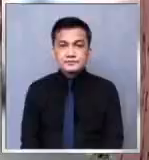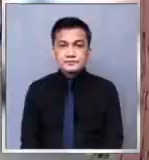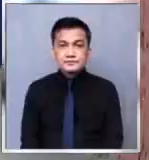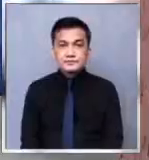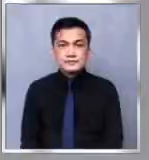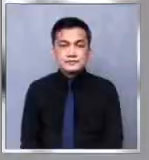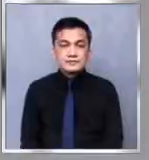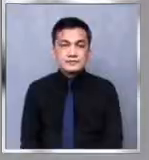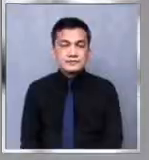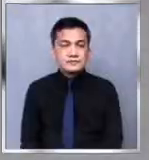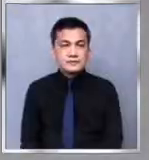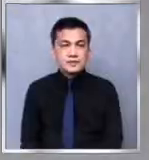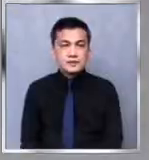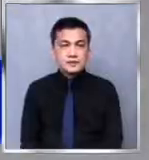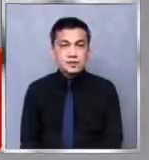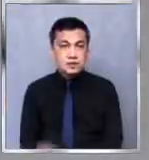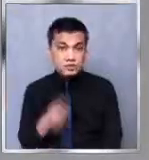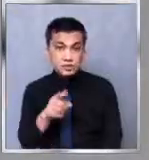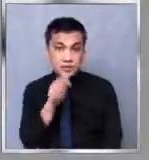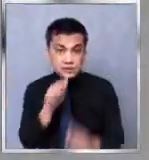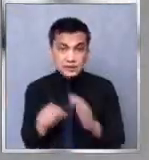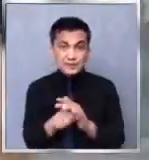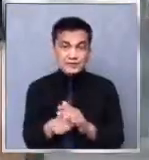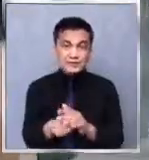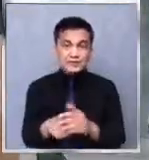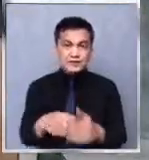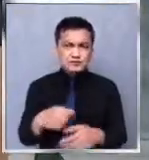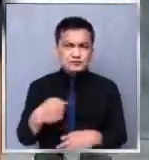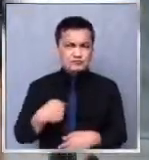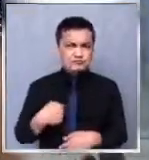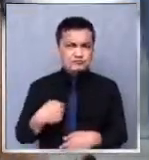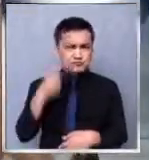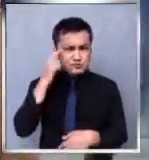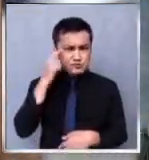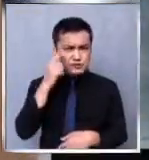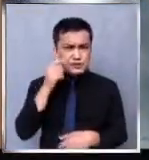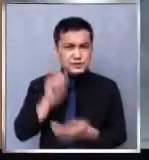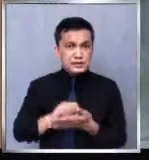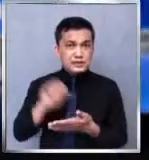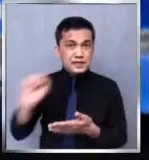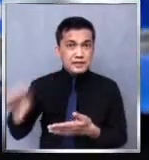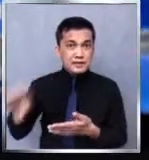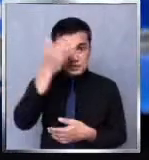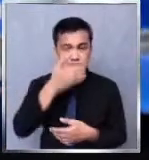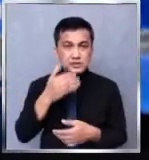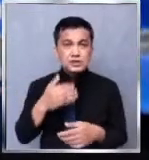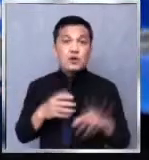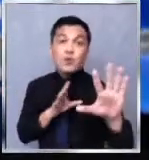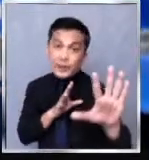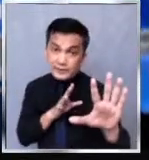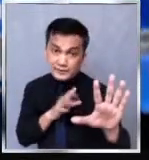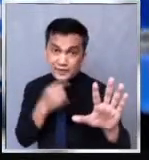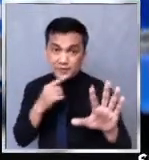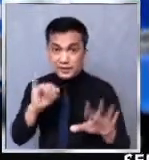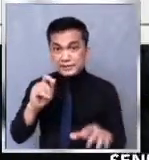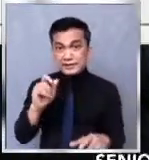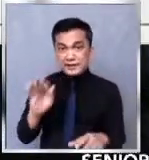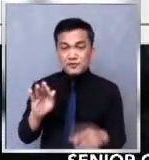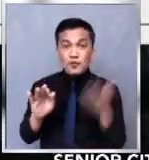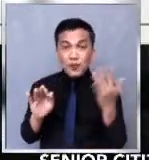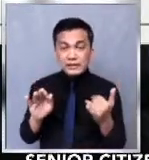Sa mga nagtago o balak magtapo ng kanilang face shield, wait lang daw, sabi ng IATF. Posible kasing kailanganin pa rin